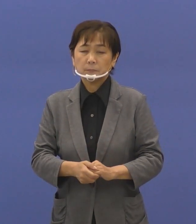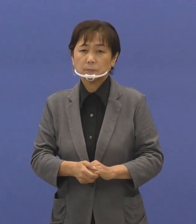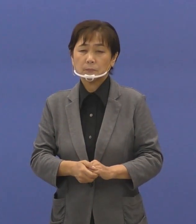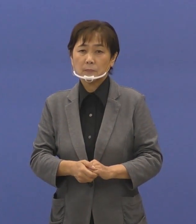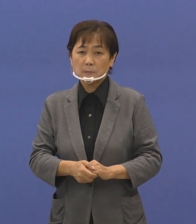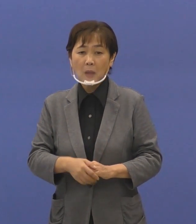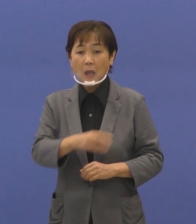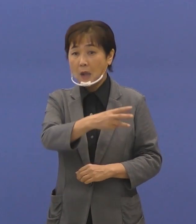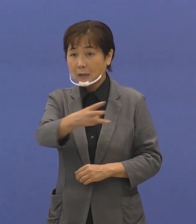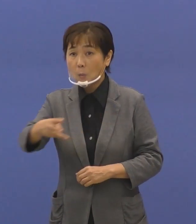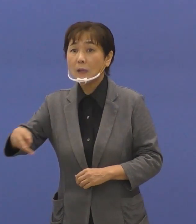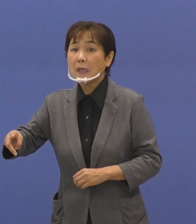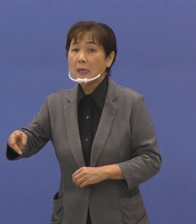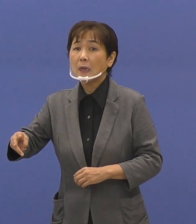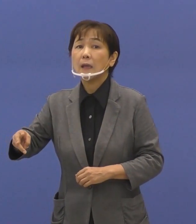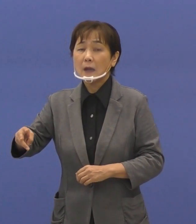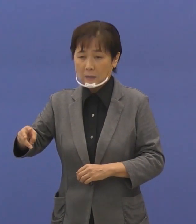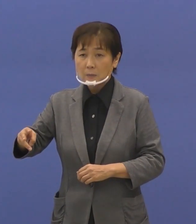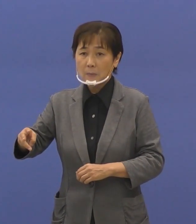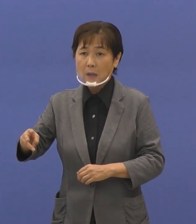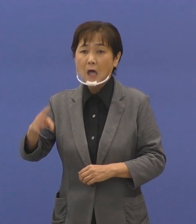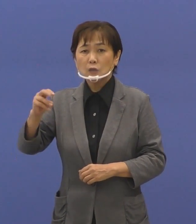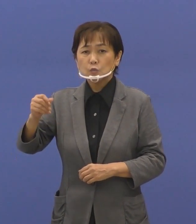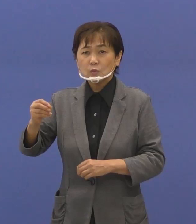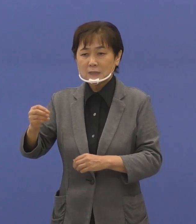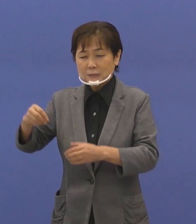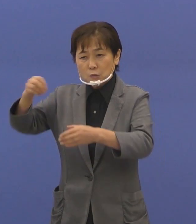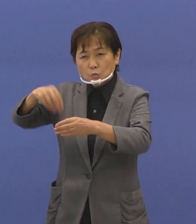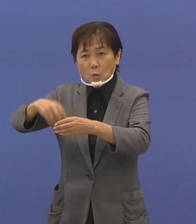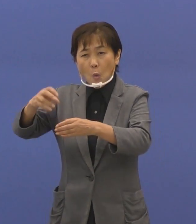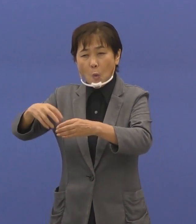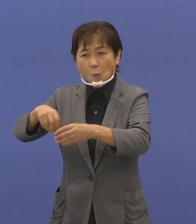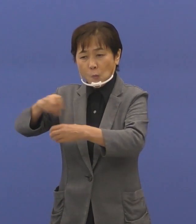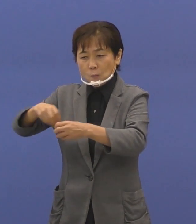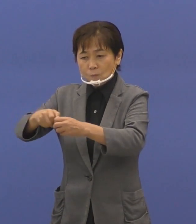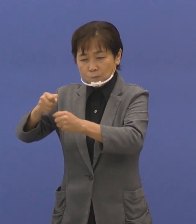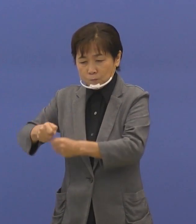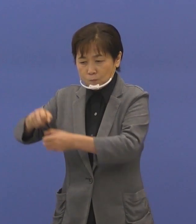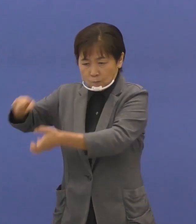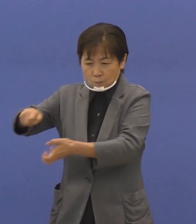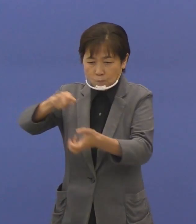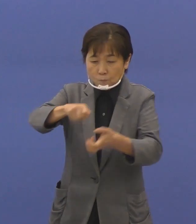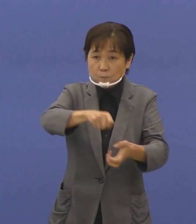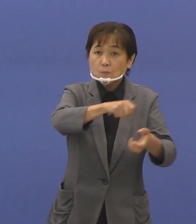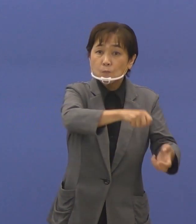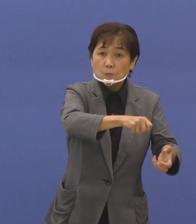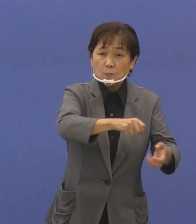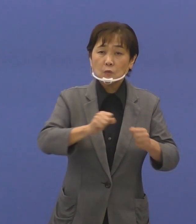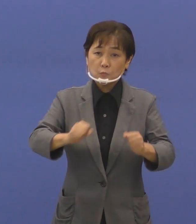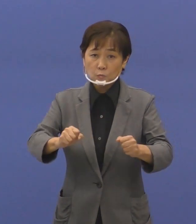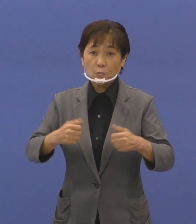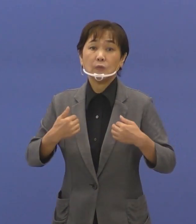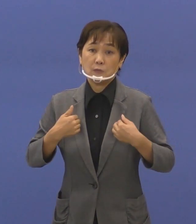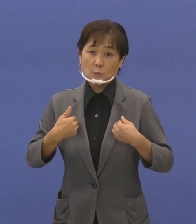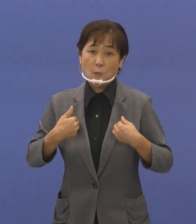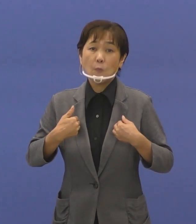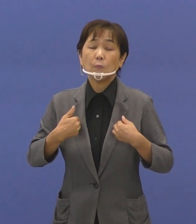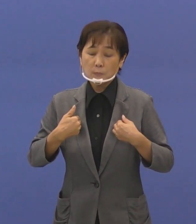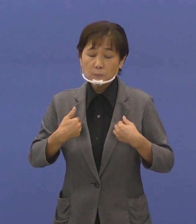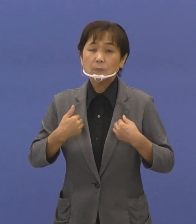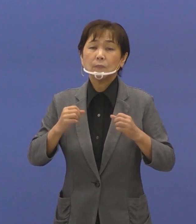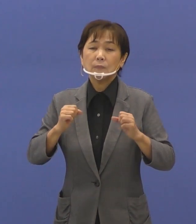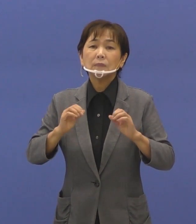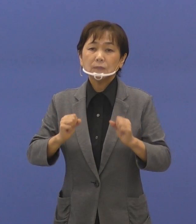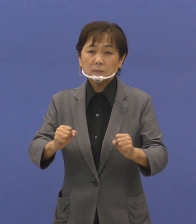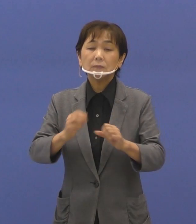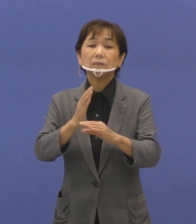のうを積むような、そういう応急措置を今はやっているところでありますけれども、この本格的な復旧にあ